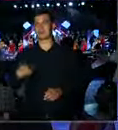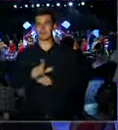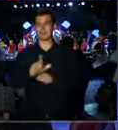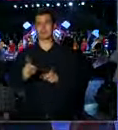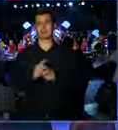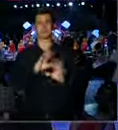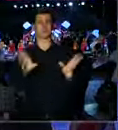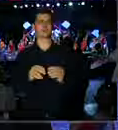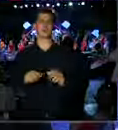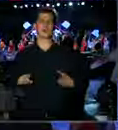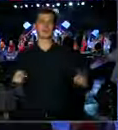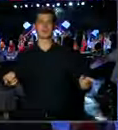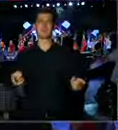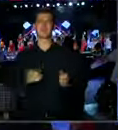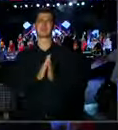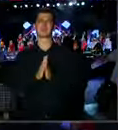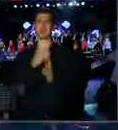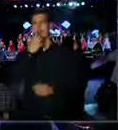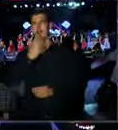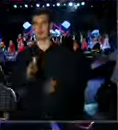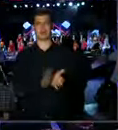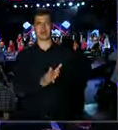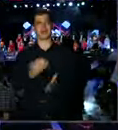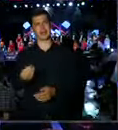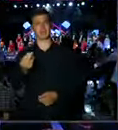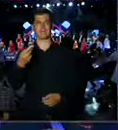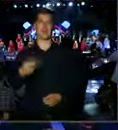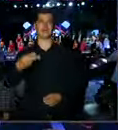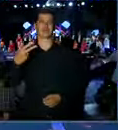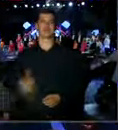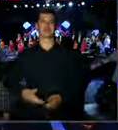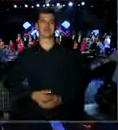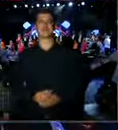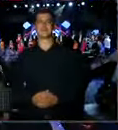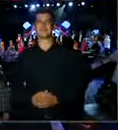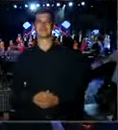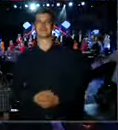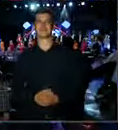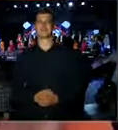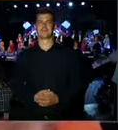gości i organizatorów. Wielkie i gorące brawa, drodzy Państwo. Raz jeszcze, poproszę.